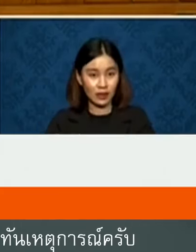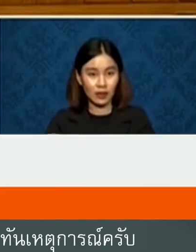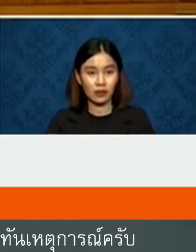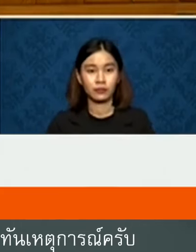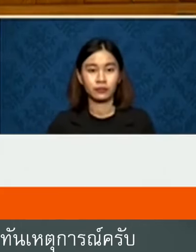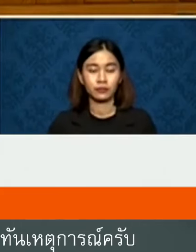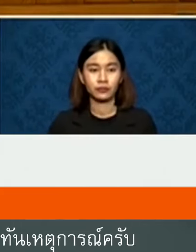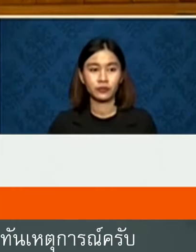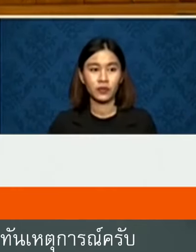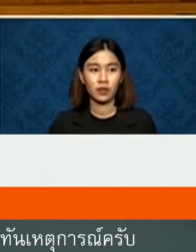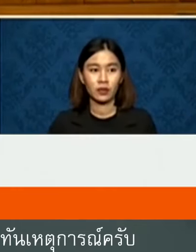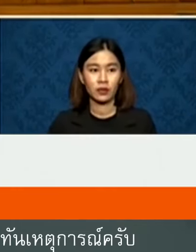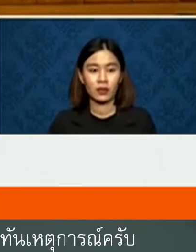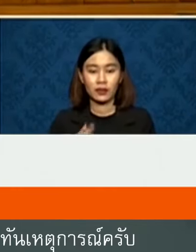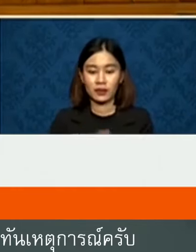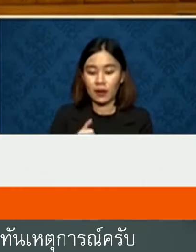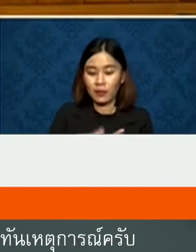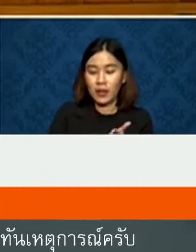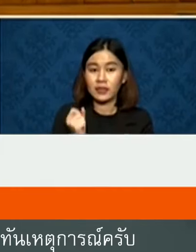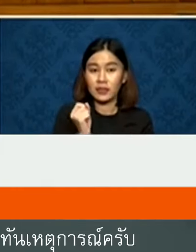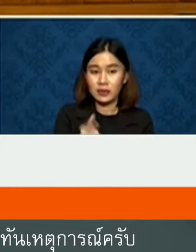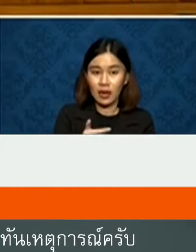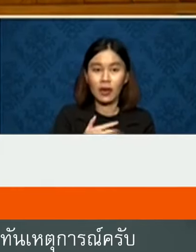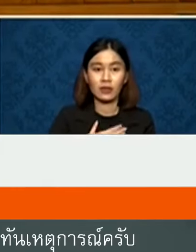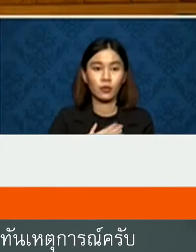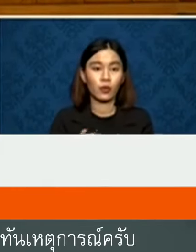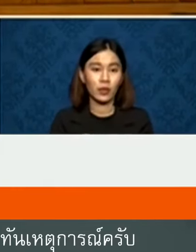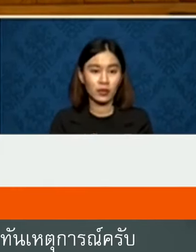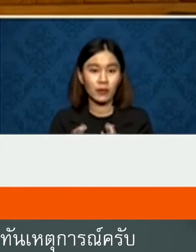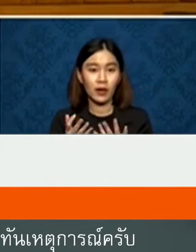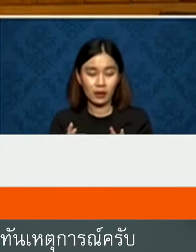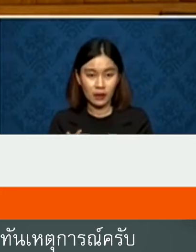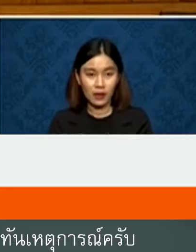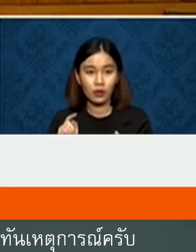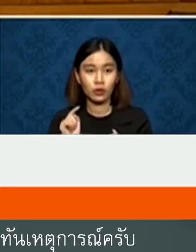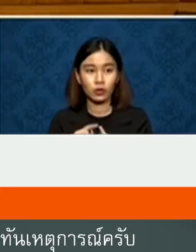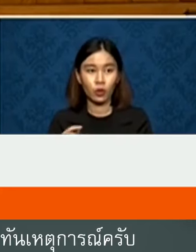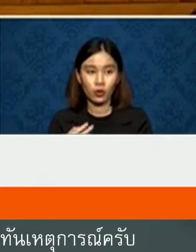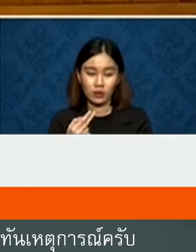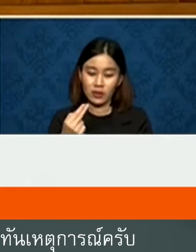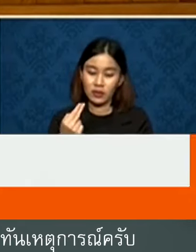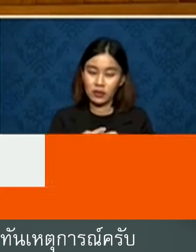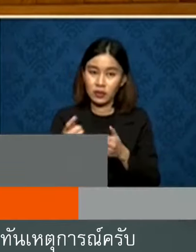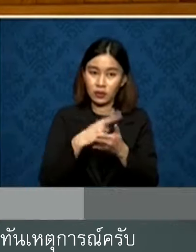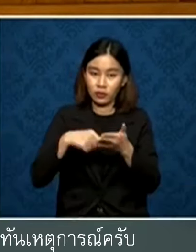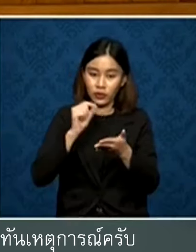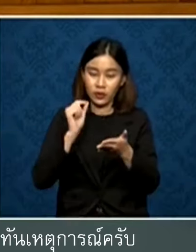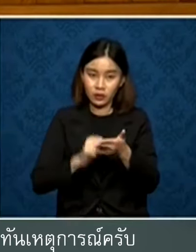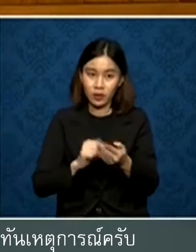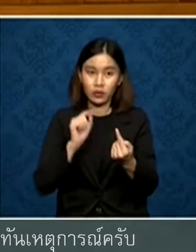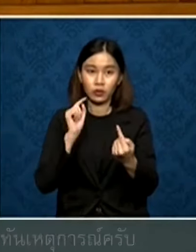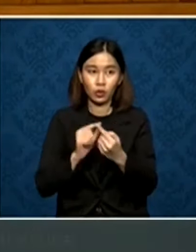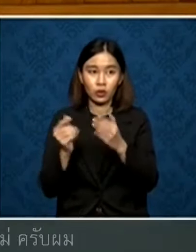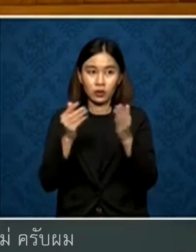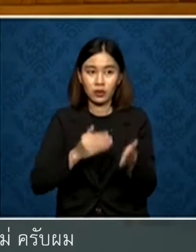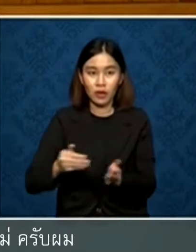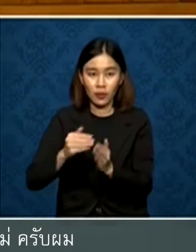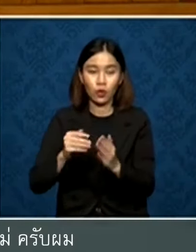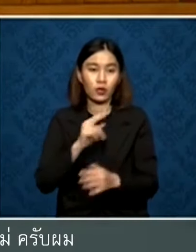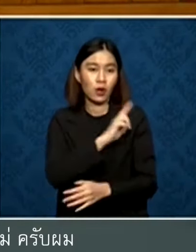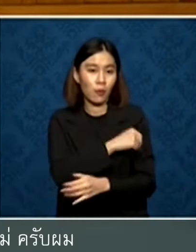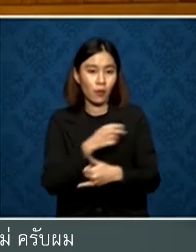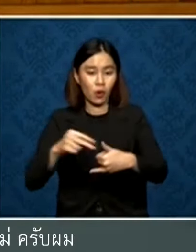ๆการเสียภาษีที่ผมได้เรียนไปแล้วรวมถึงการเซ็นยินยอมให้เข้าสู่กระบวนการ